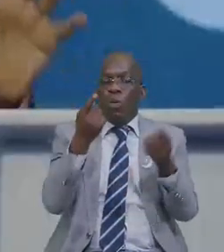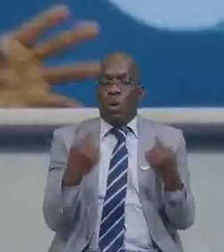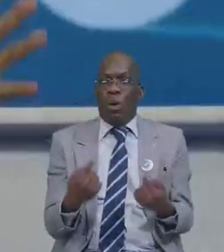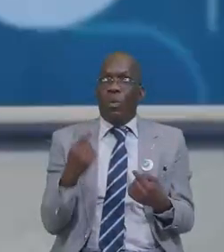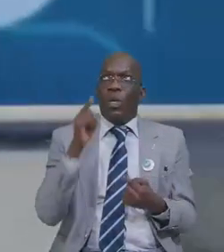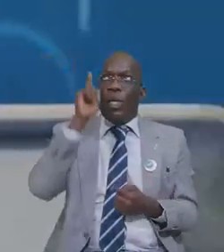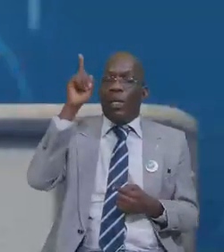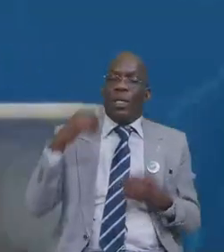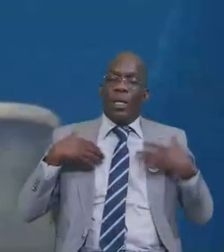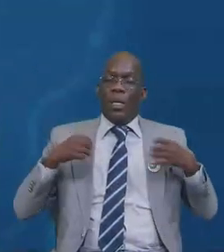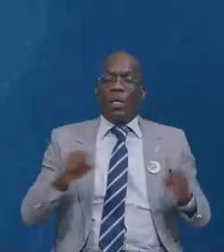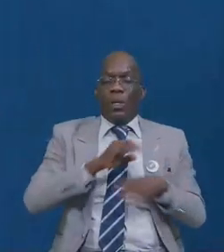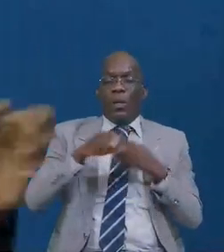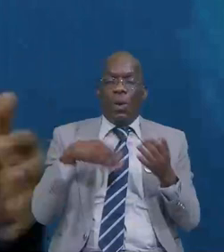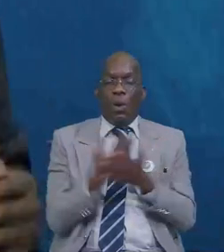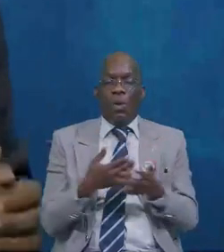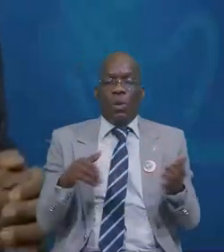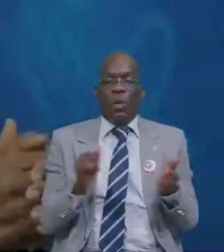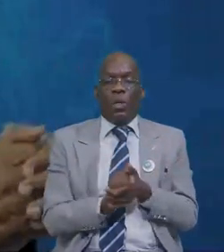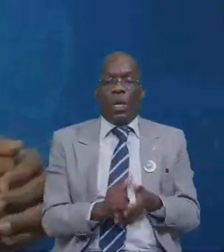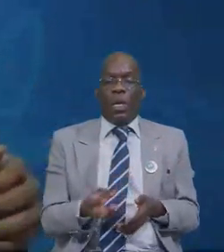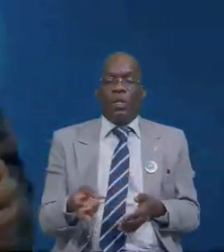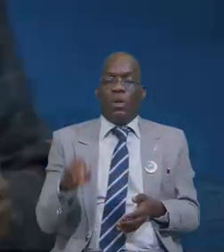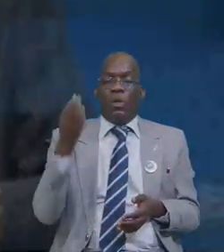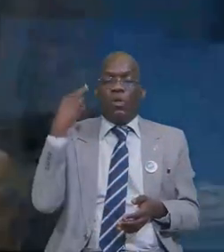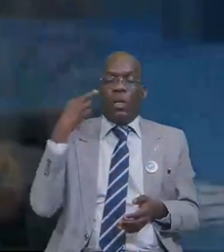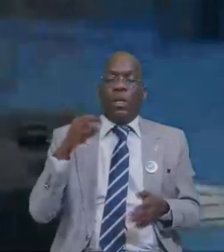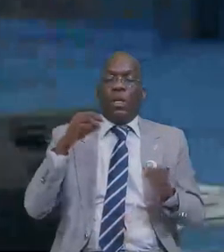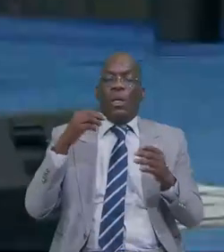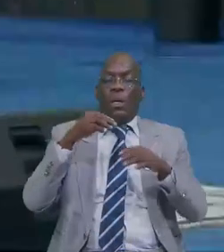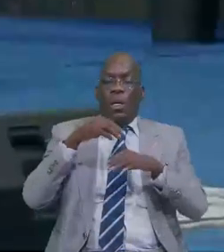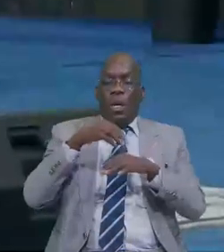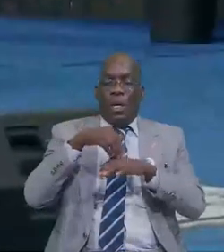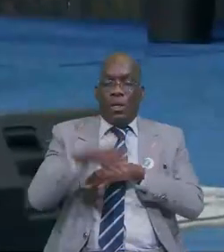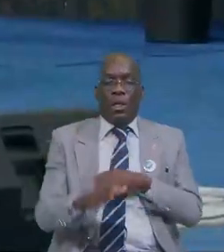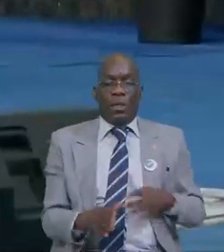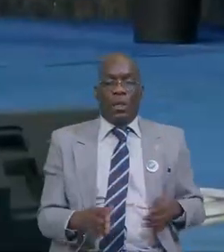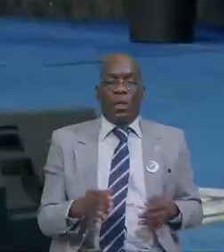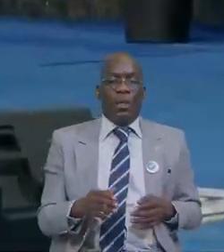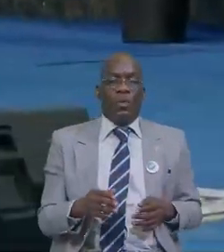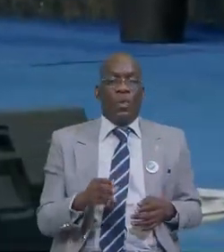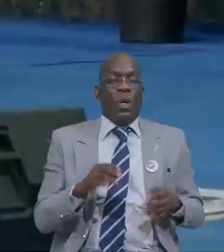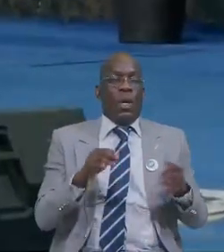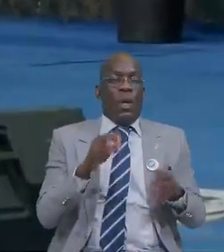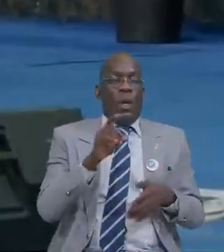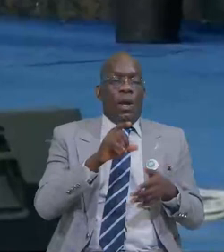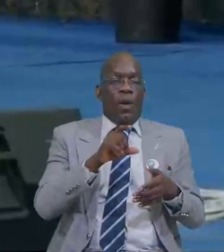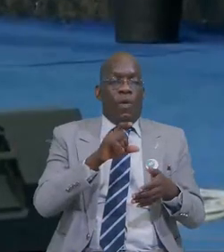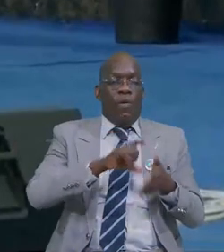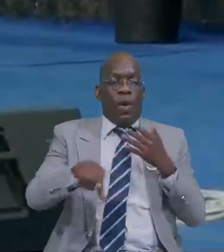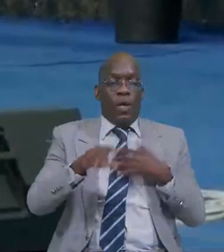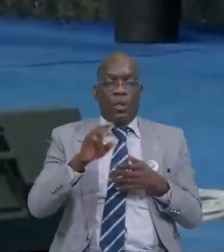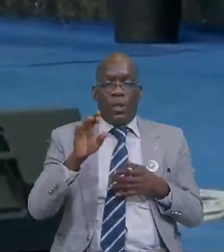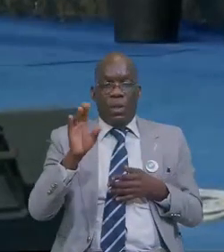viennent, il guérit tous les malades. Verset 17. Verset 17, « Afin